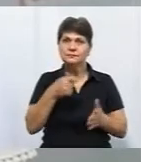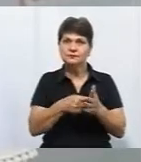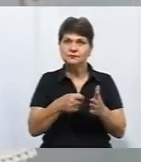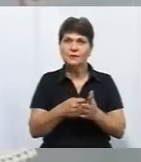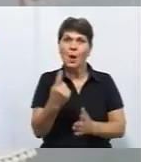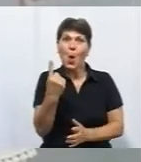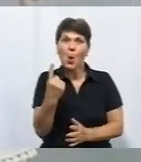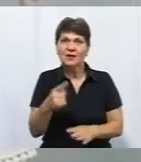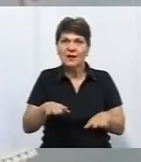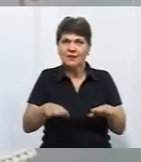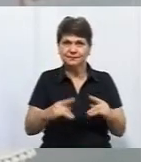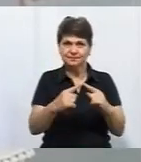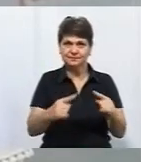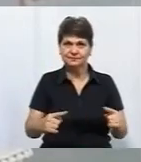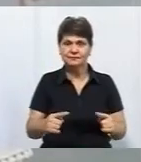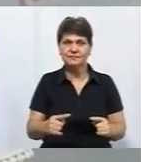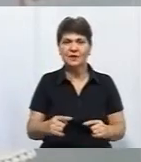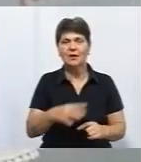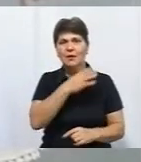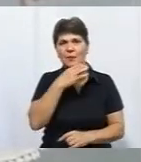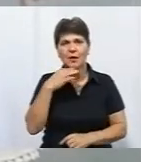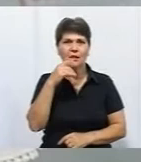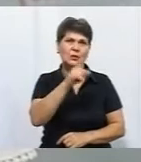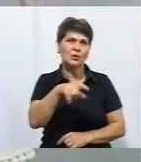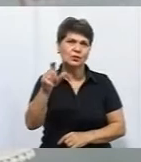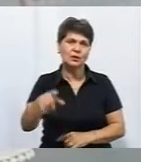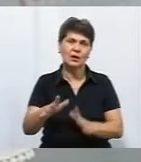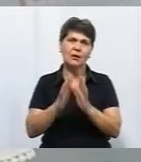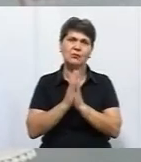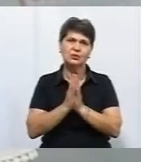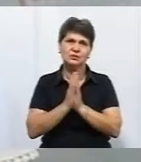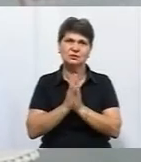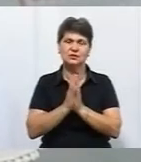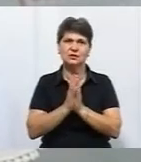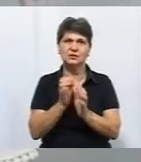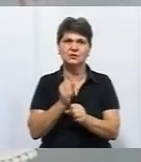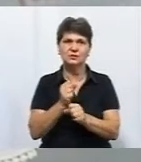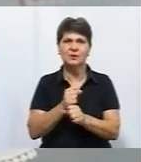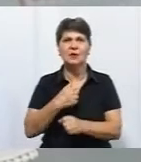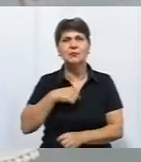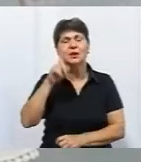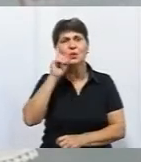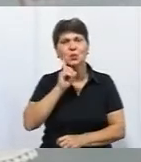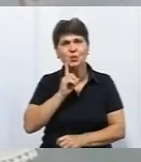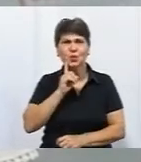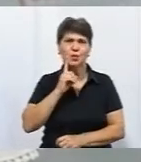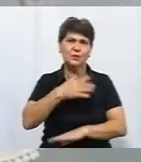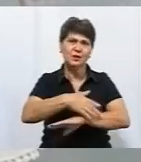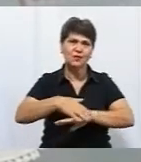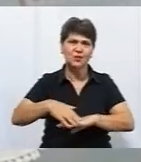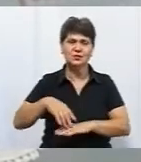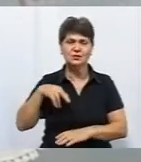людей просили, встановіть, будь ласка, в нашому районі ще таку годівничку. Мені зручно виходити з дому і насипати їжу тваринам. Багато